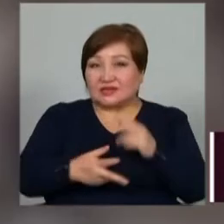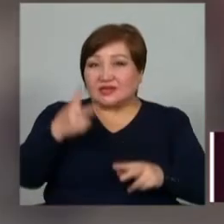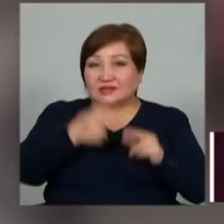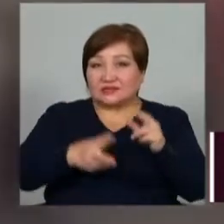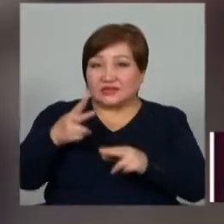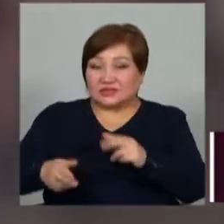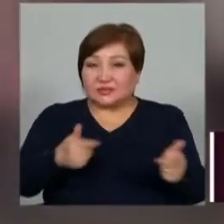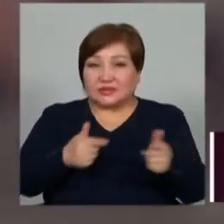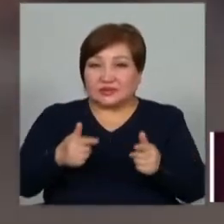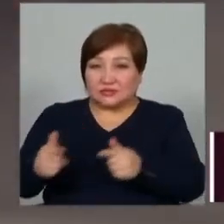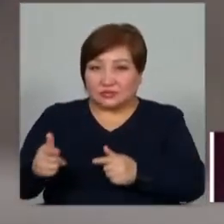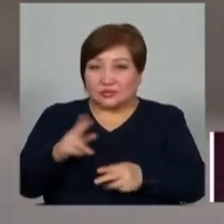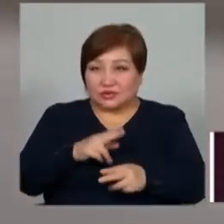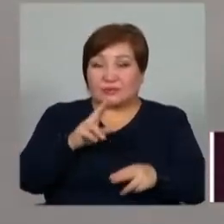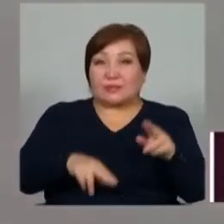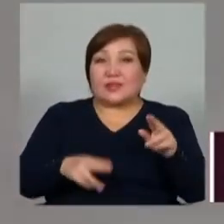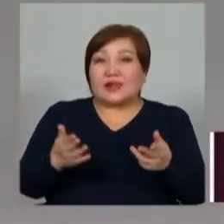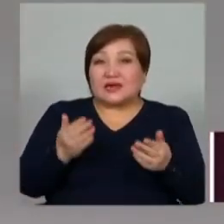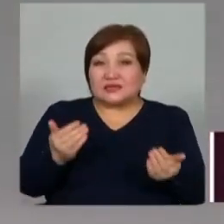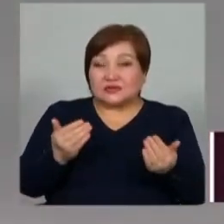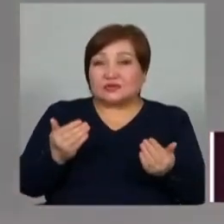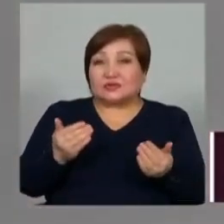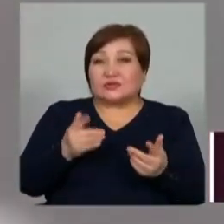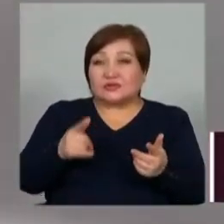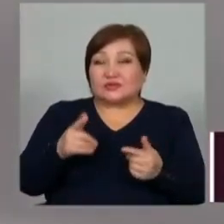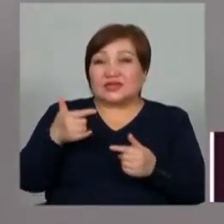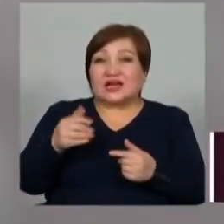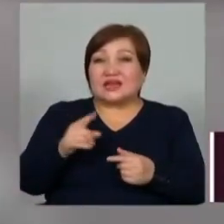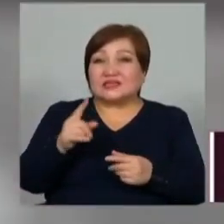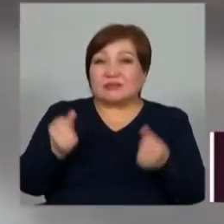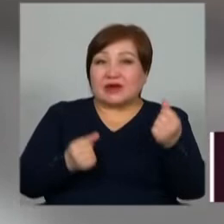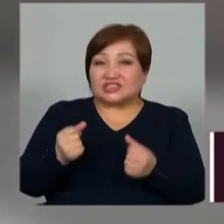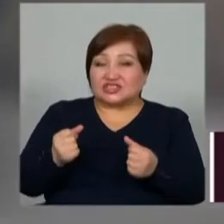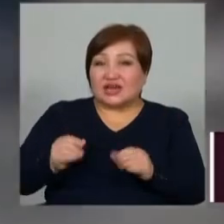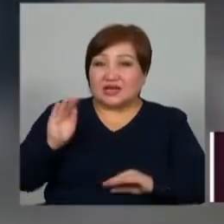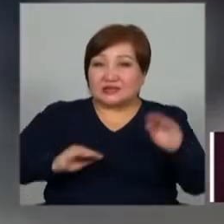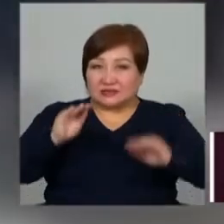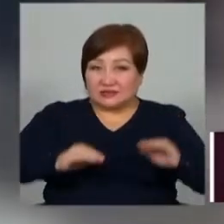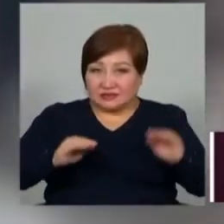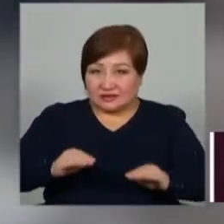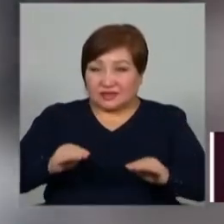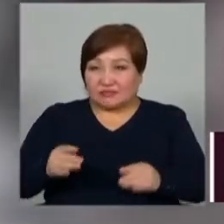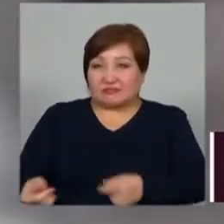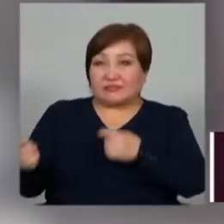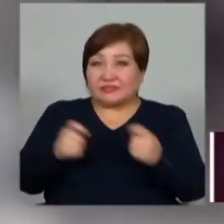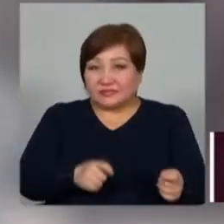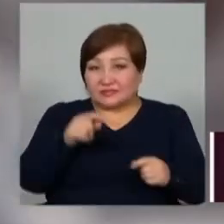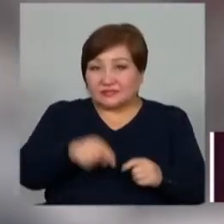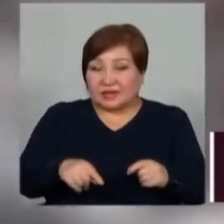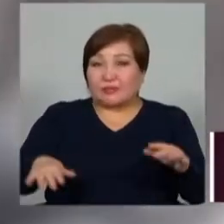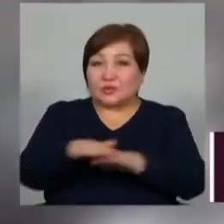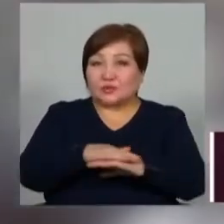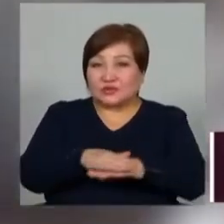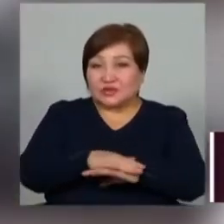шарқайрақ құрылғысын пайдаланғаны белгілі болды. Кейіннен оны газелге тиеп, алаңдағыларға таратып берген. Олардың бұл әрекеті бейне жазбаға түсіп әлеуметтік